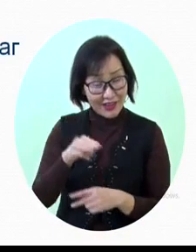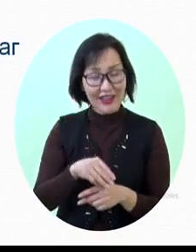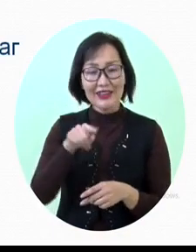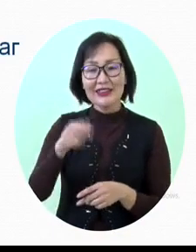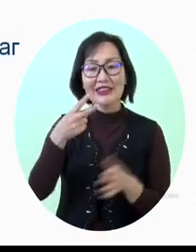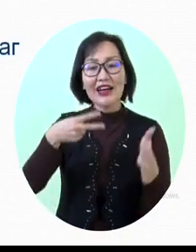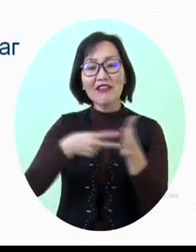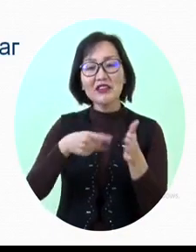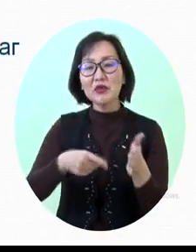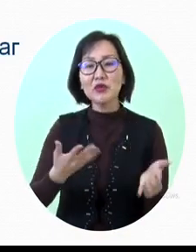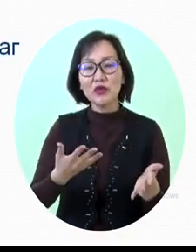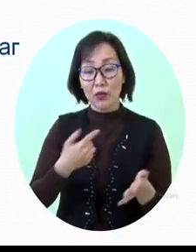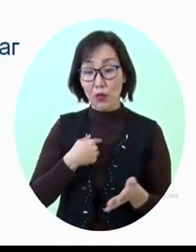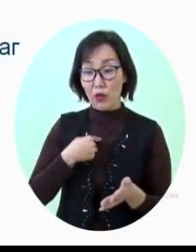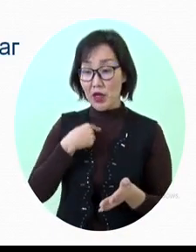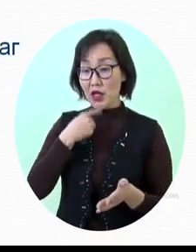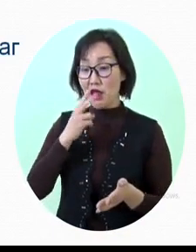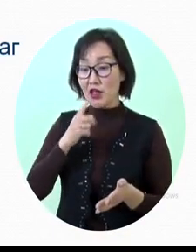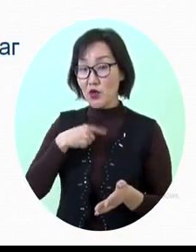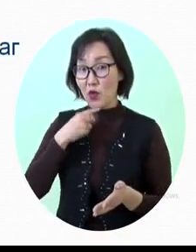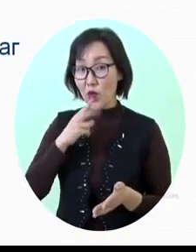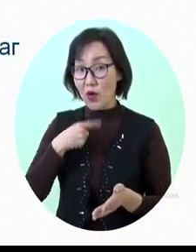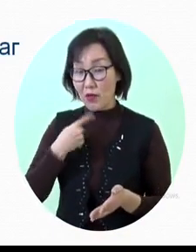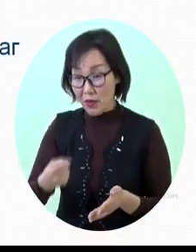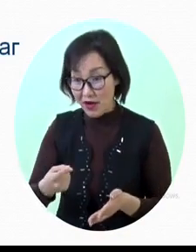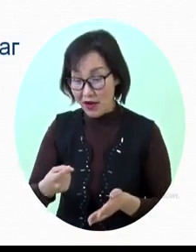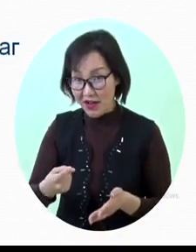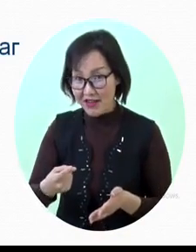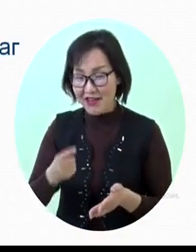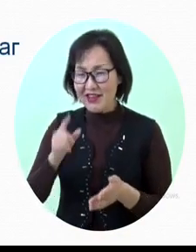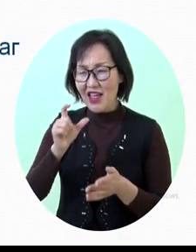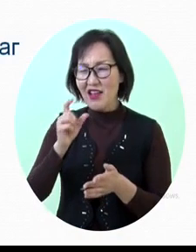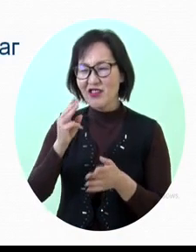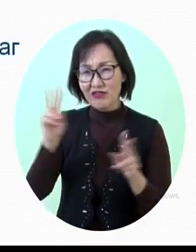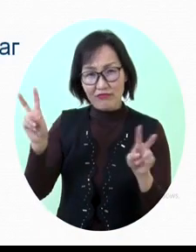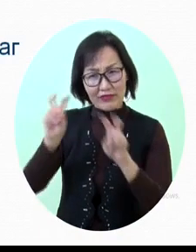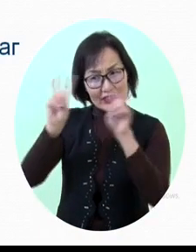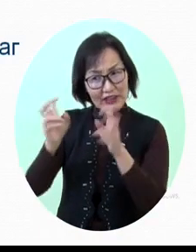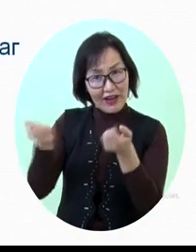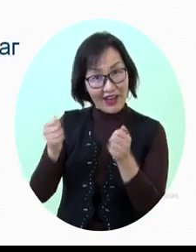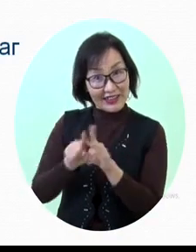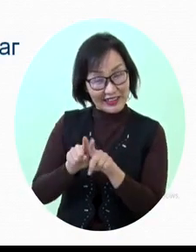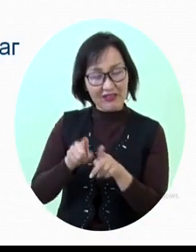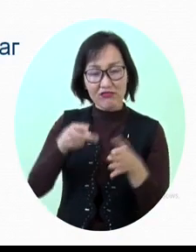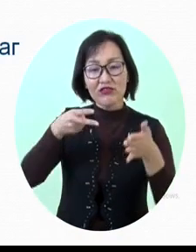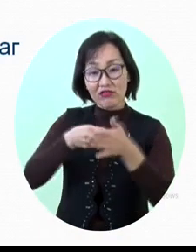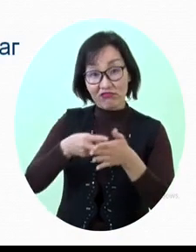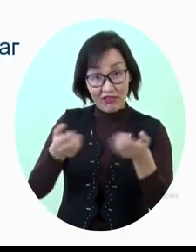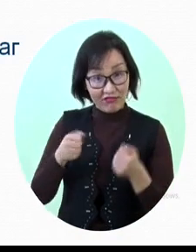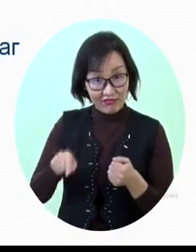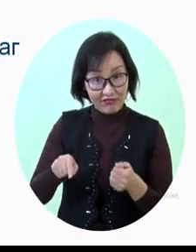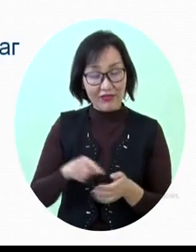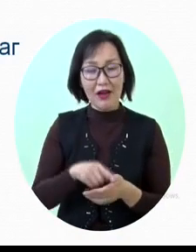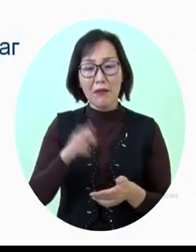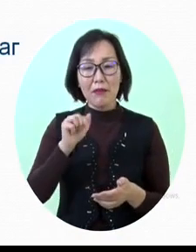цэг маань бусдын хэлсэн үг санааг ишлэх гэдгийг хүүхэд бүр мэдсэн байгаа. За, энэ дээр